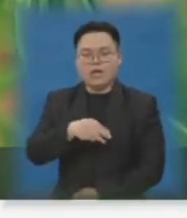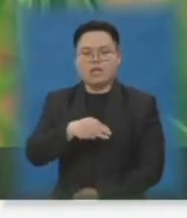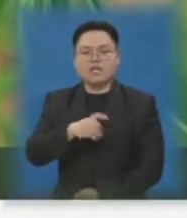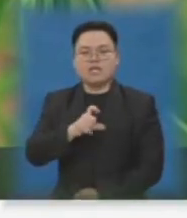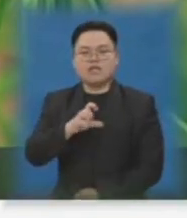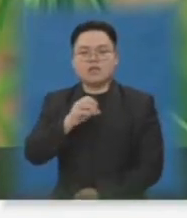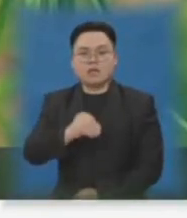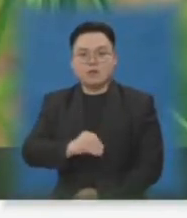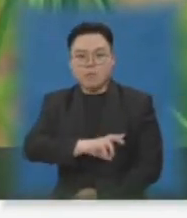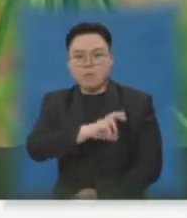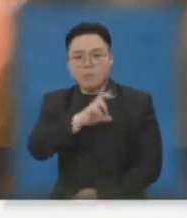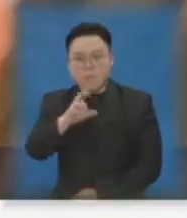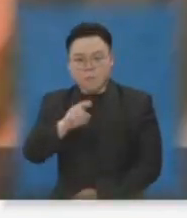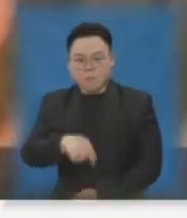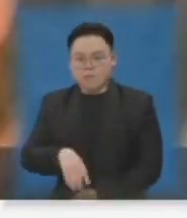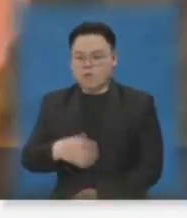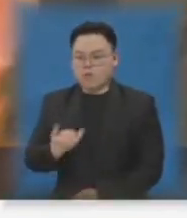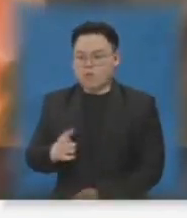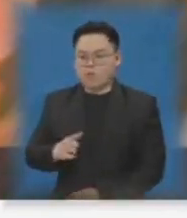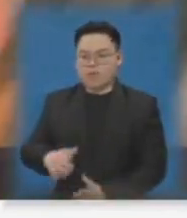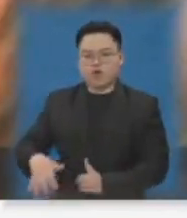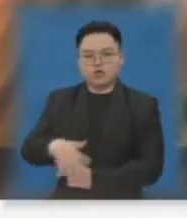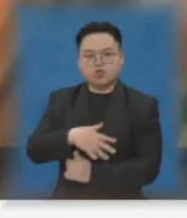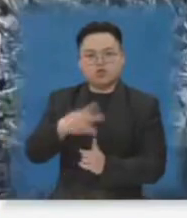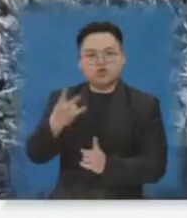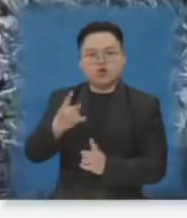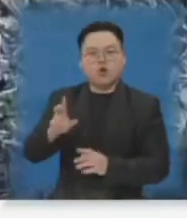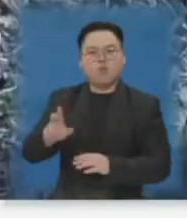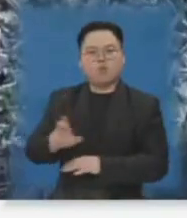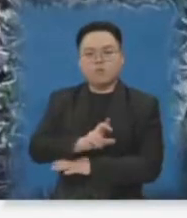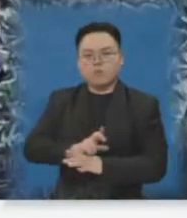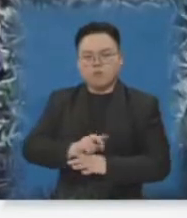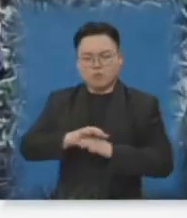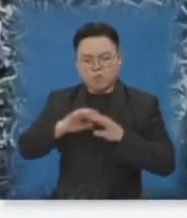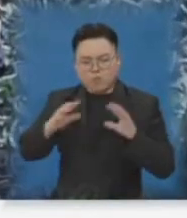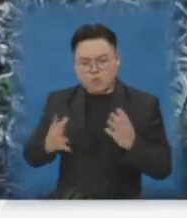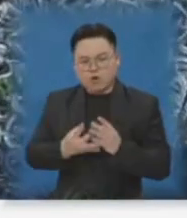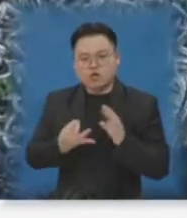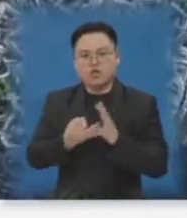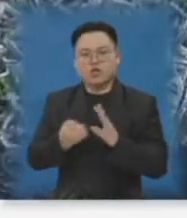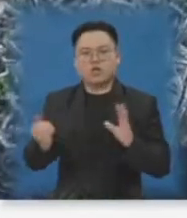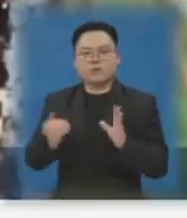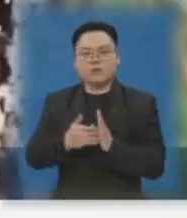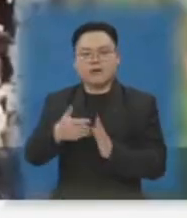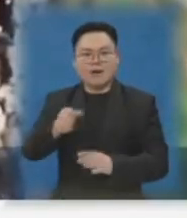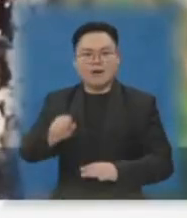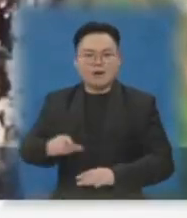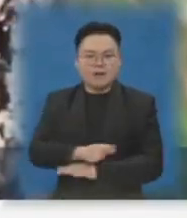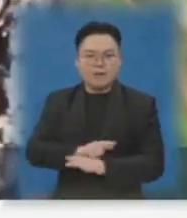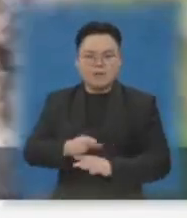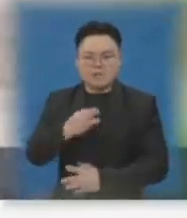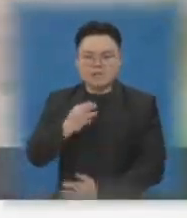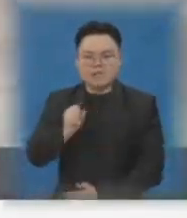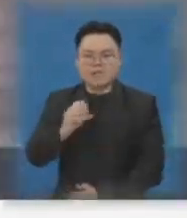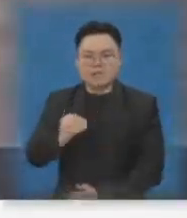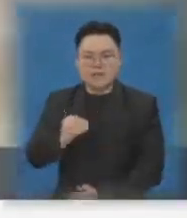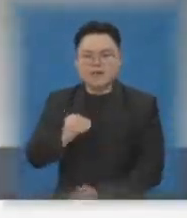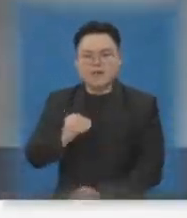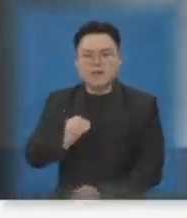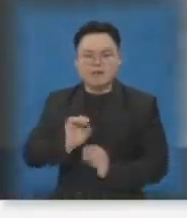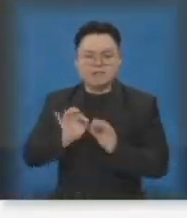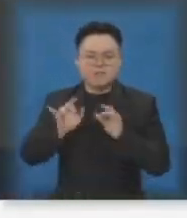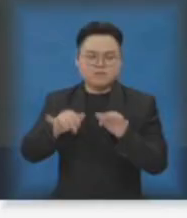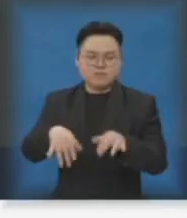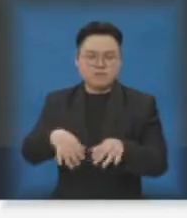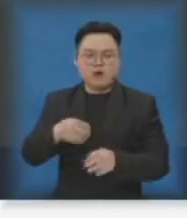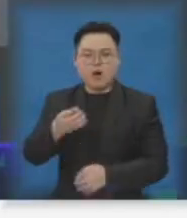цогцлолборт газар, Улаанбаатар хот орчмын Ногоон бүсийн ой зэрэг нийт 700 мянган га талбайд хөнөөлт шавьж тархаж модыг өвчлүүлж мөхөөж байгаа нь